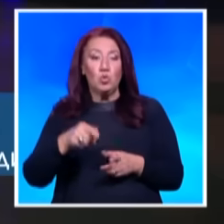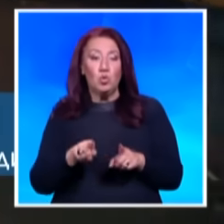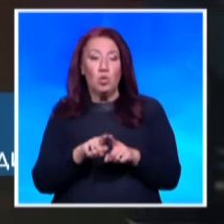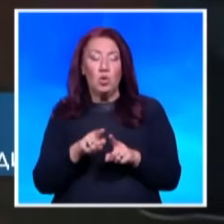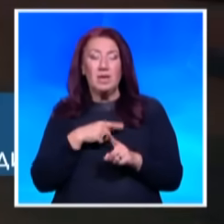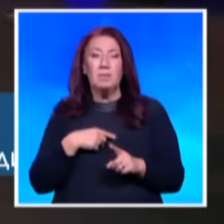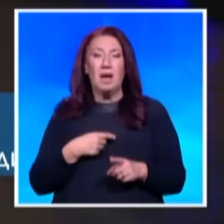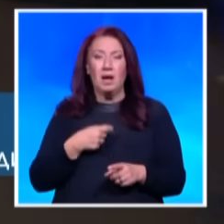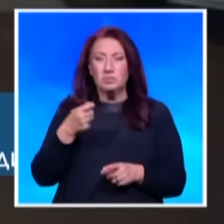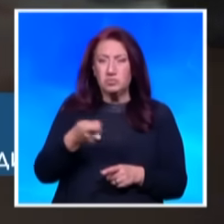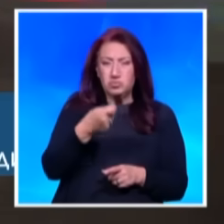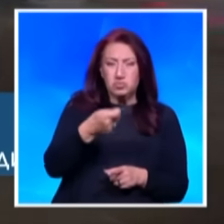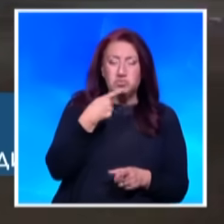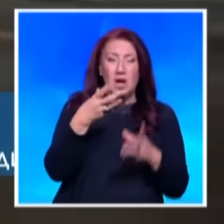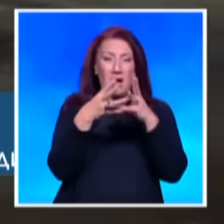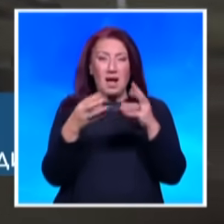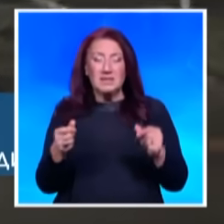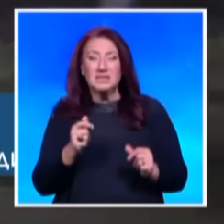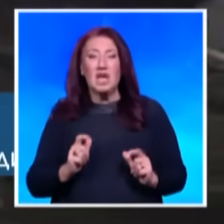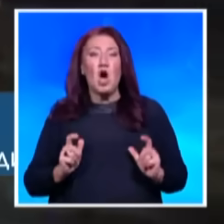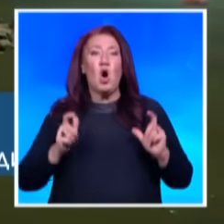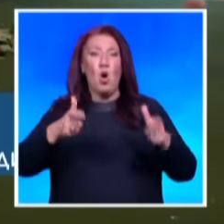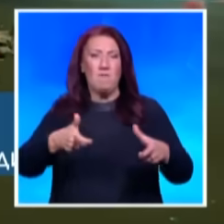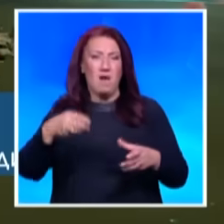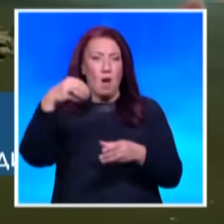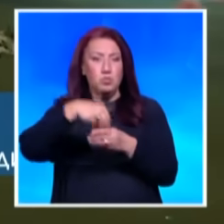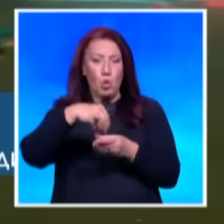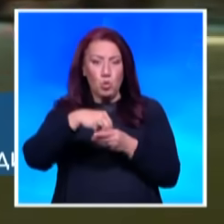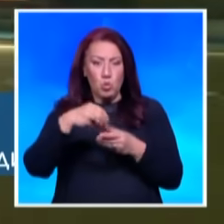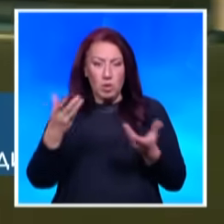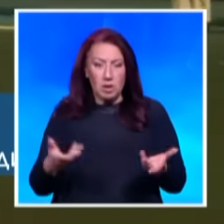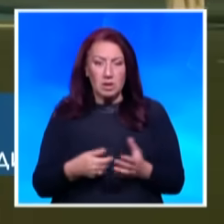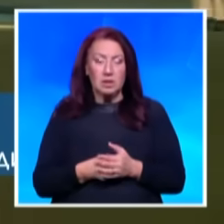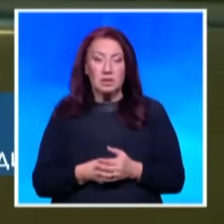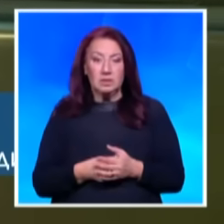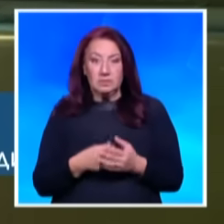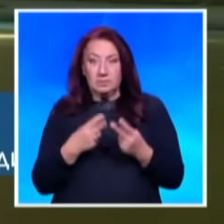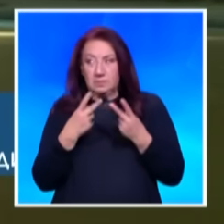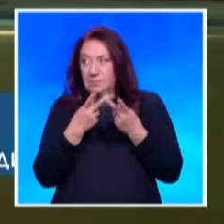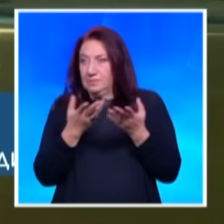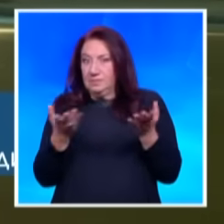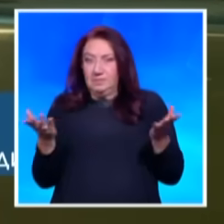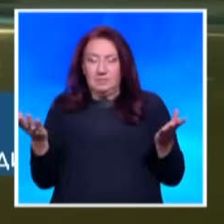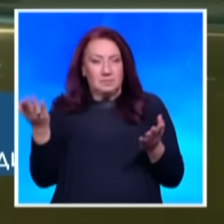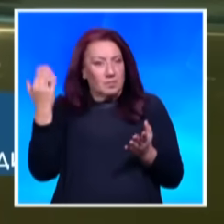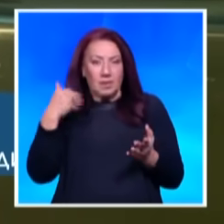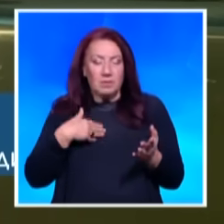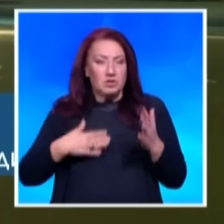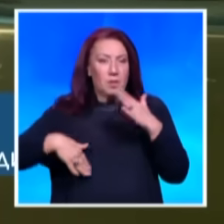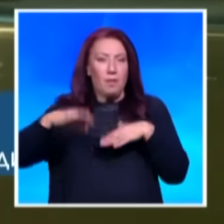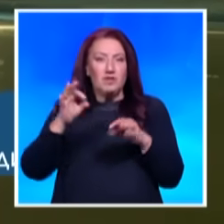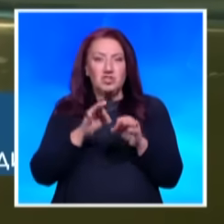и контейнерите за буклук. Виждаме, че все по-малко фенове всъщност на ЦСКА, които тук се бяха събрали,